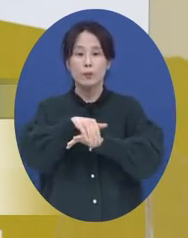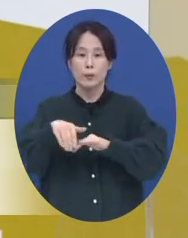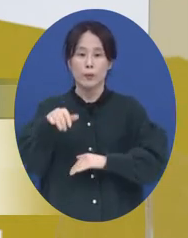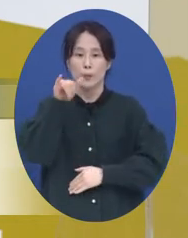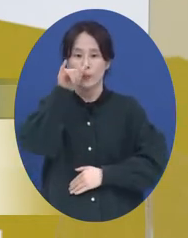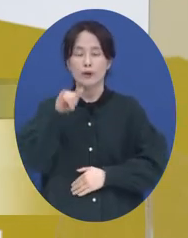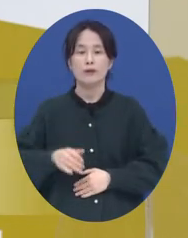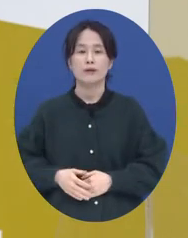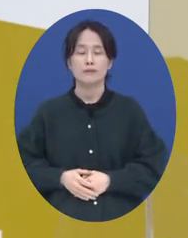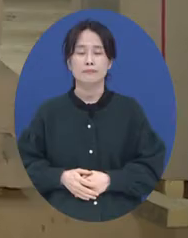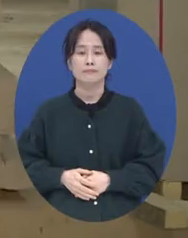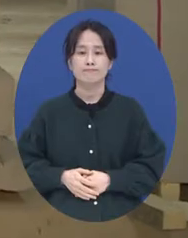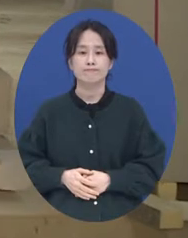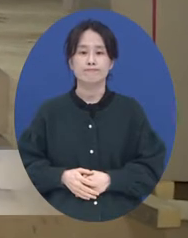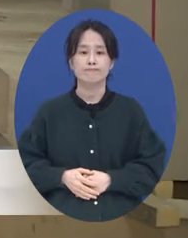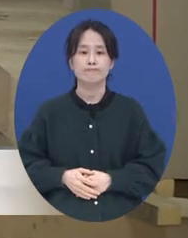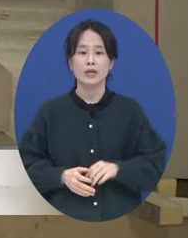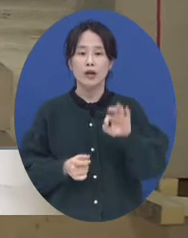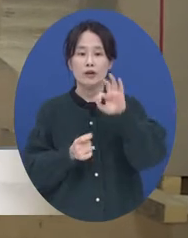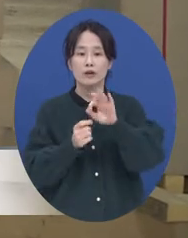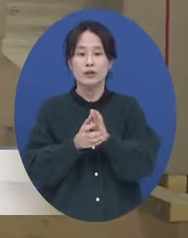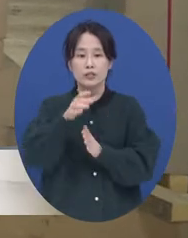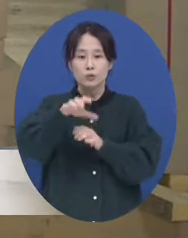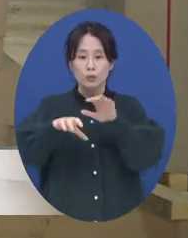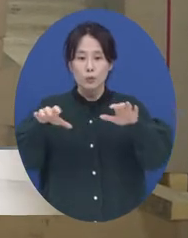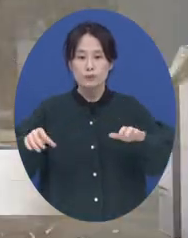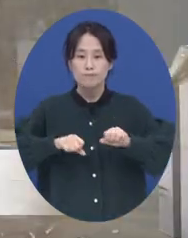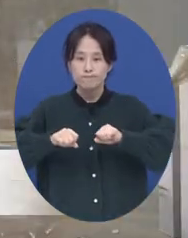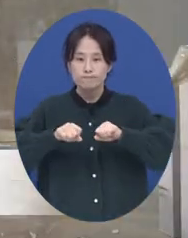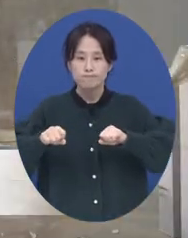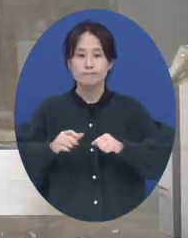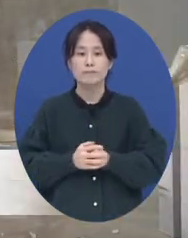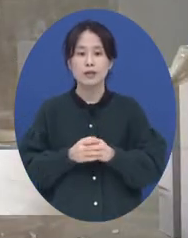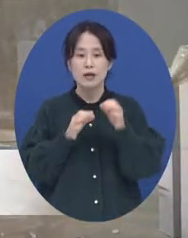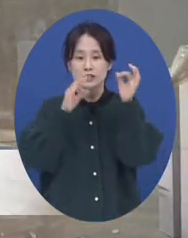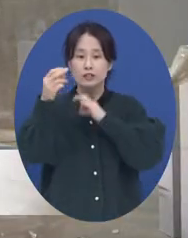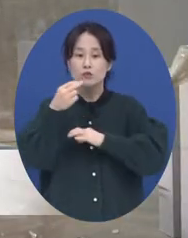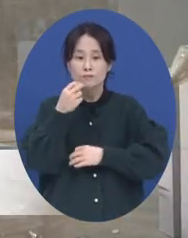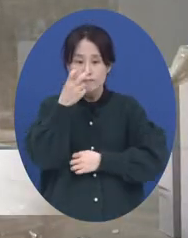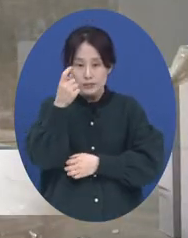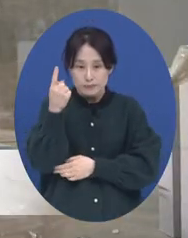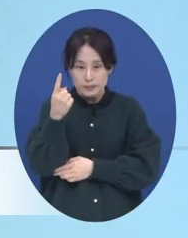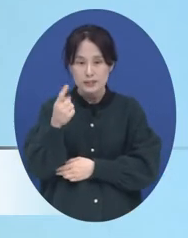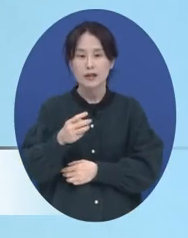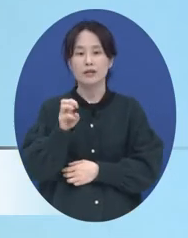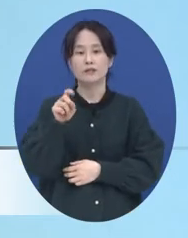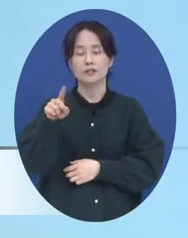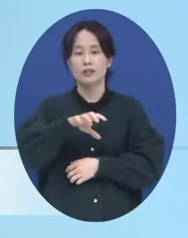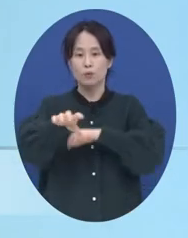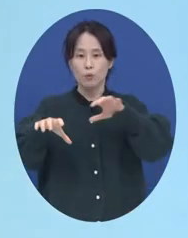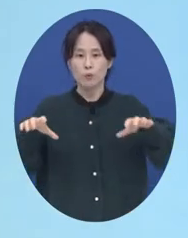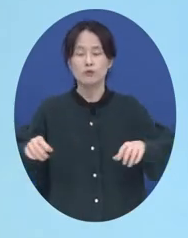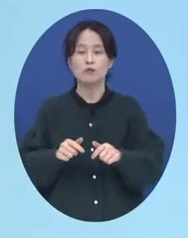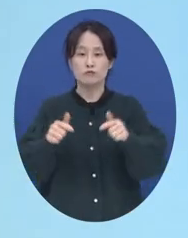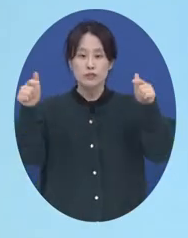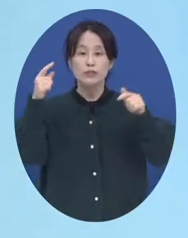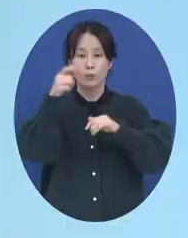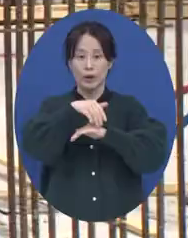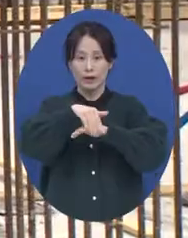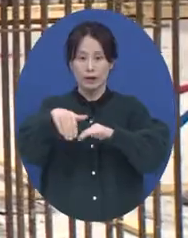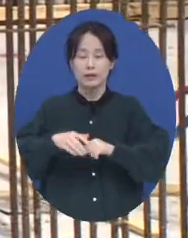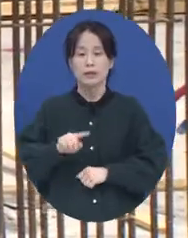펼쳐 나가도록 하겠습니다 우선 10 개 시 군에서 활동하던 노동 안전 지킴이 를 31개 시군 전역으로 확대